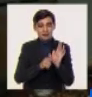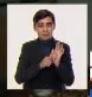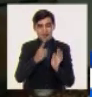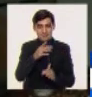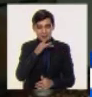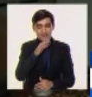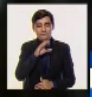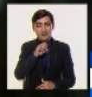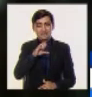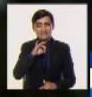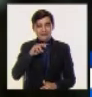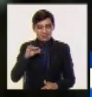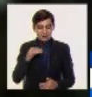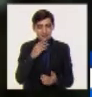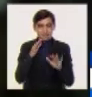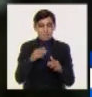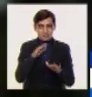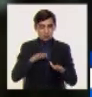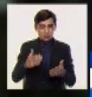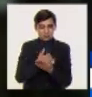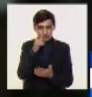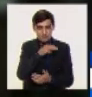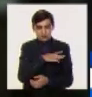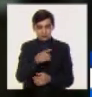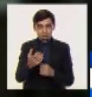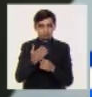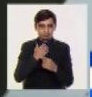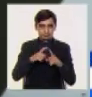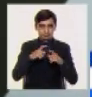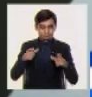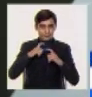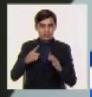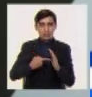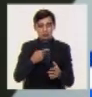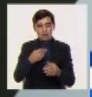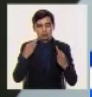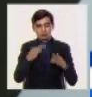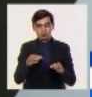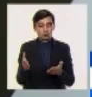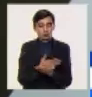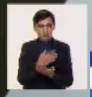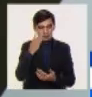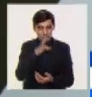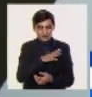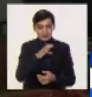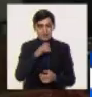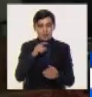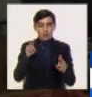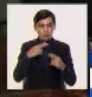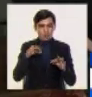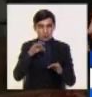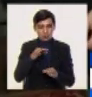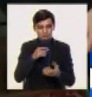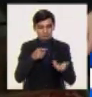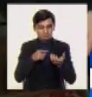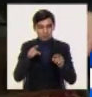71-летний Василий Постников не находит себе места с тех пор, как получил уведомление с требованием освободить помещение стрелкового клуба.